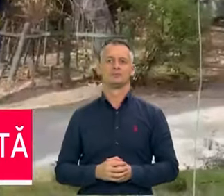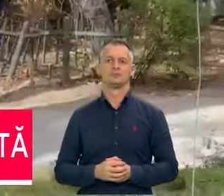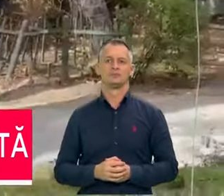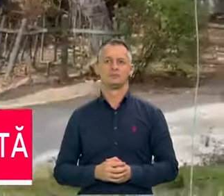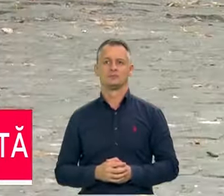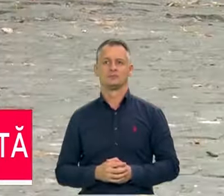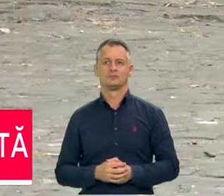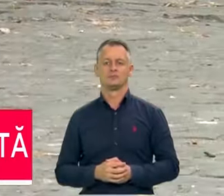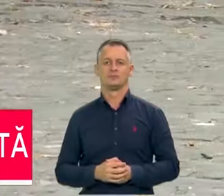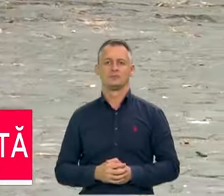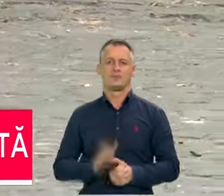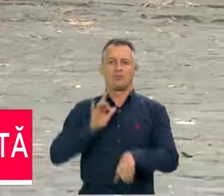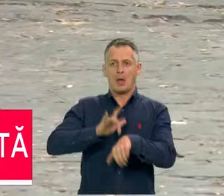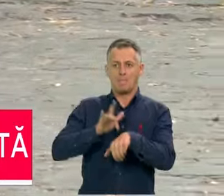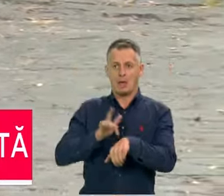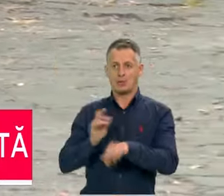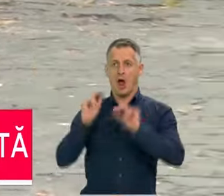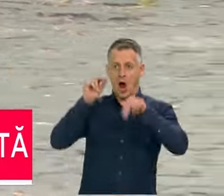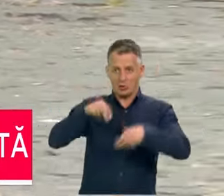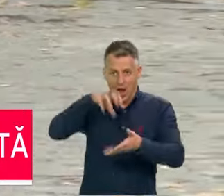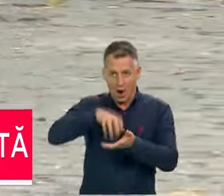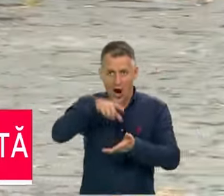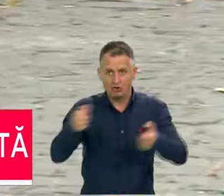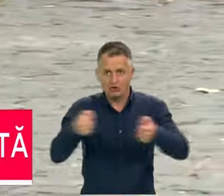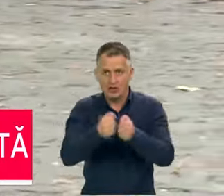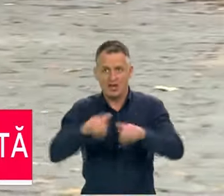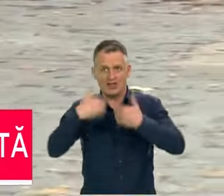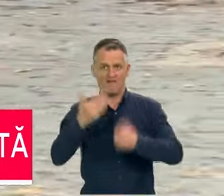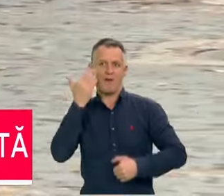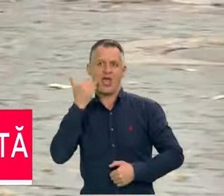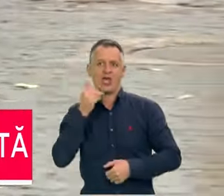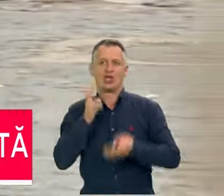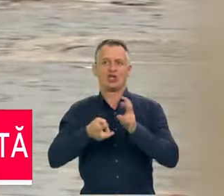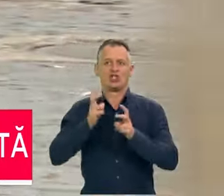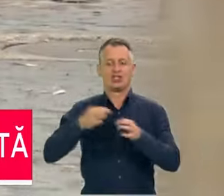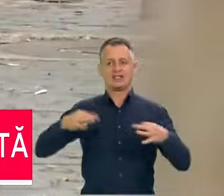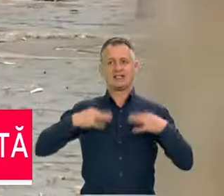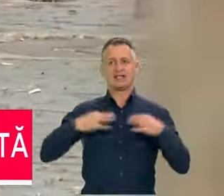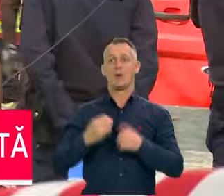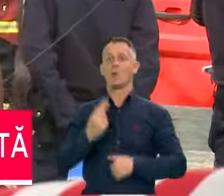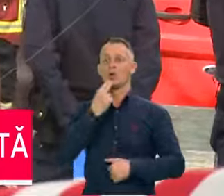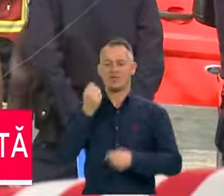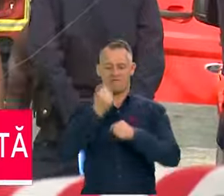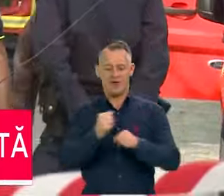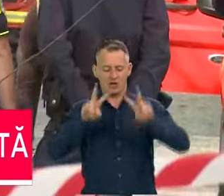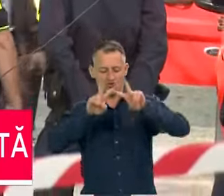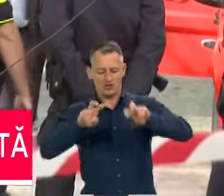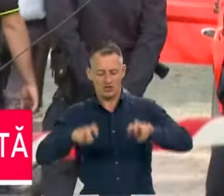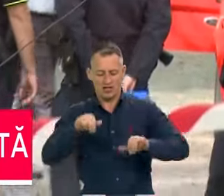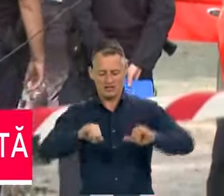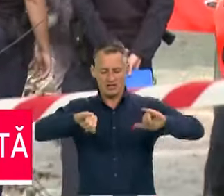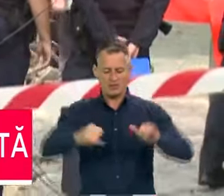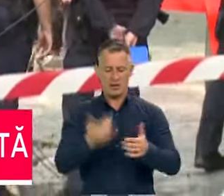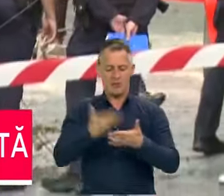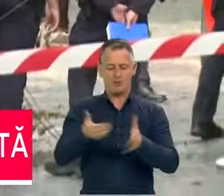format medicii care au ajuns la locul incidentului i au acordat femeii îngrijiri medicale Polițiștii fac cercetări în acest caz